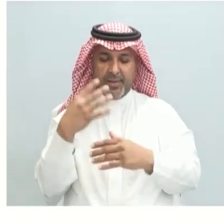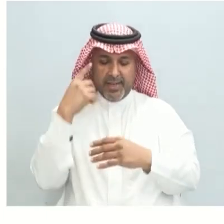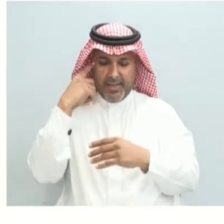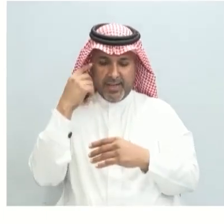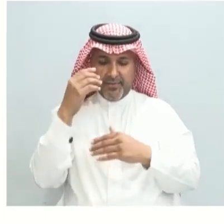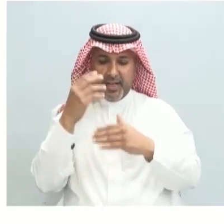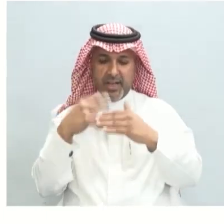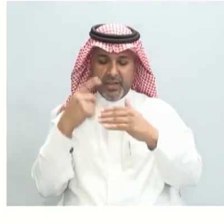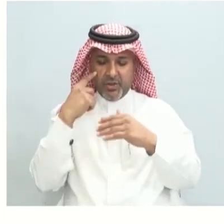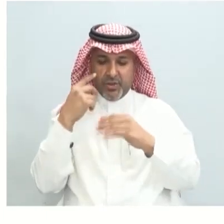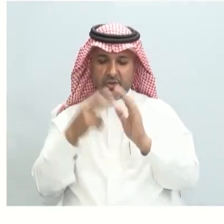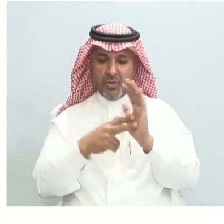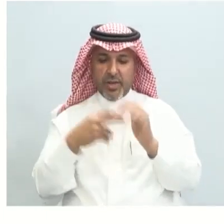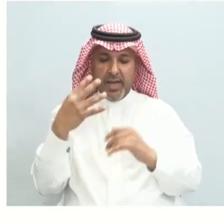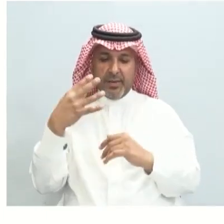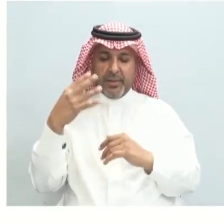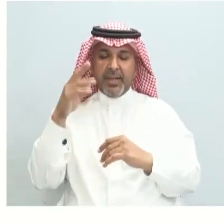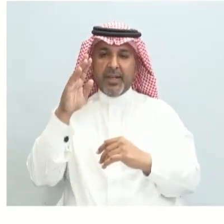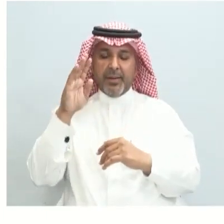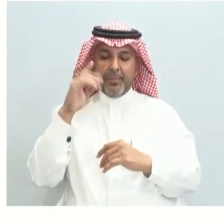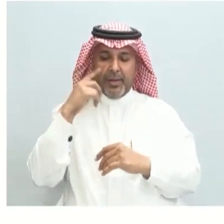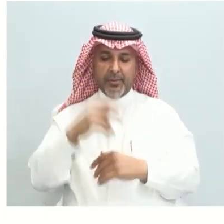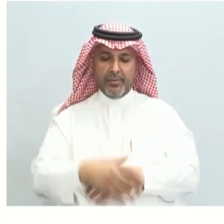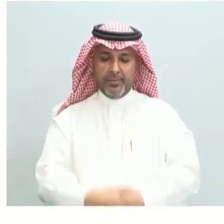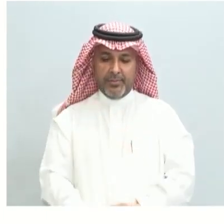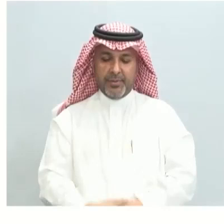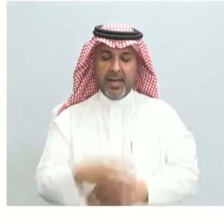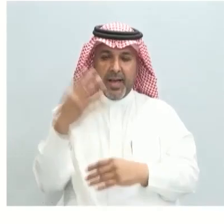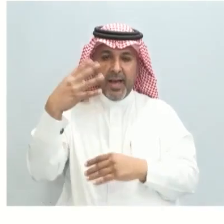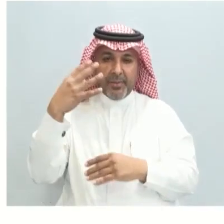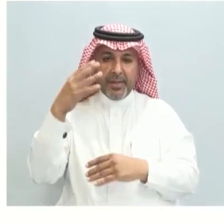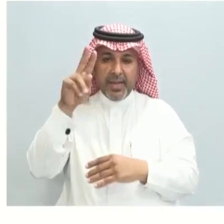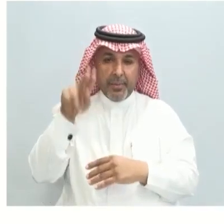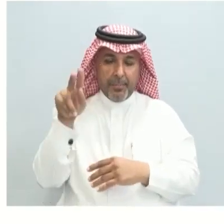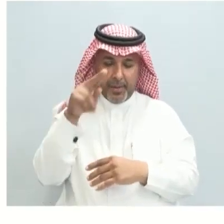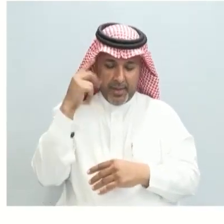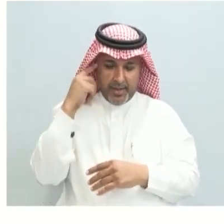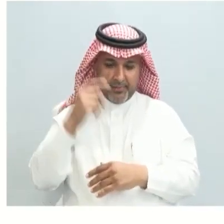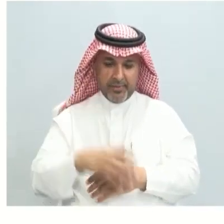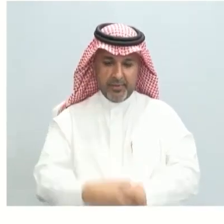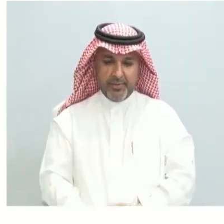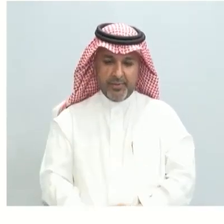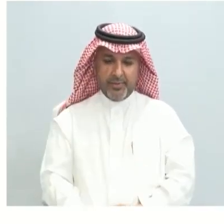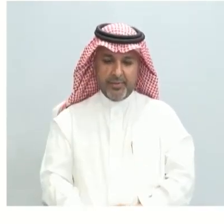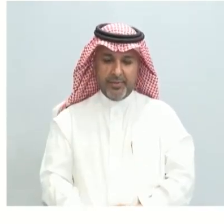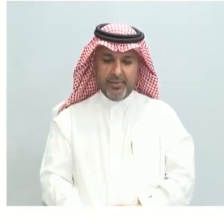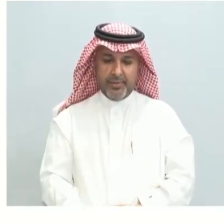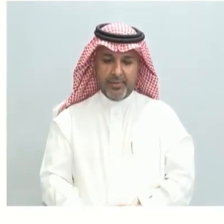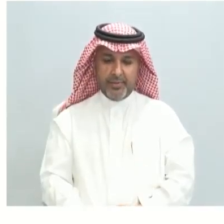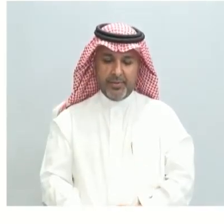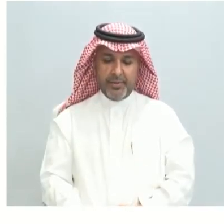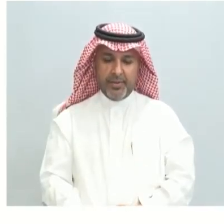بهذا الشكل وبالتالي الدالة المثلثية اللي ممكن أستنتجها بيصير 1 ضرب كوساين